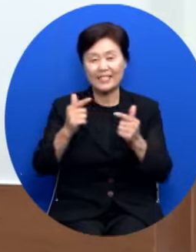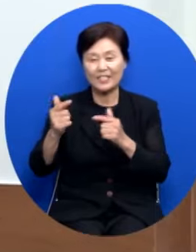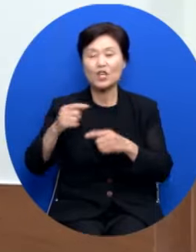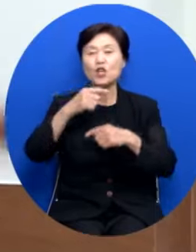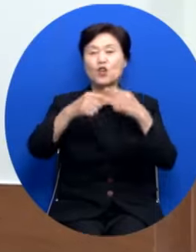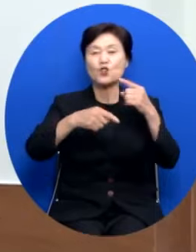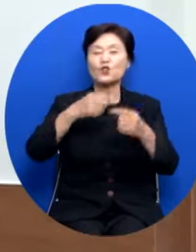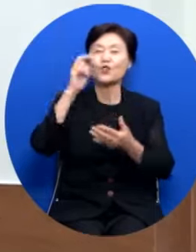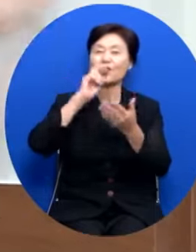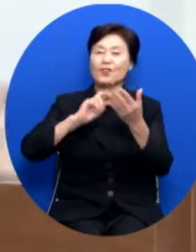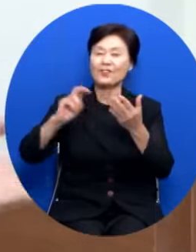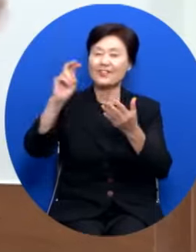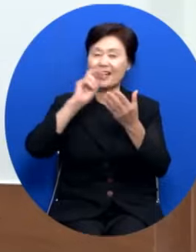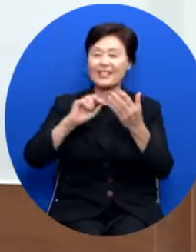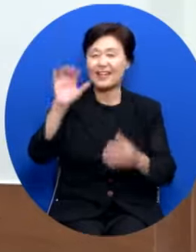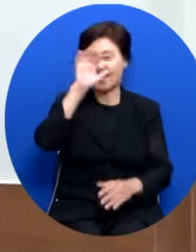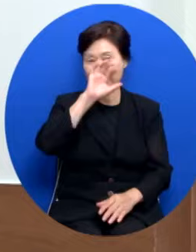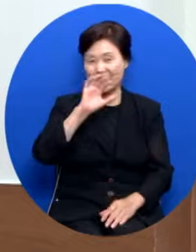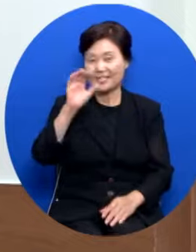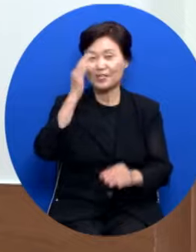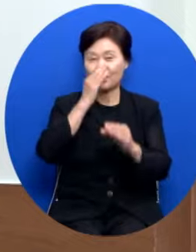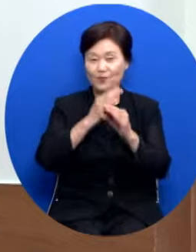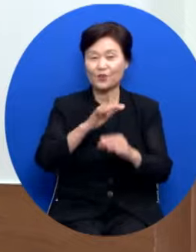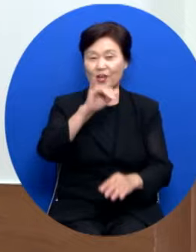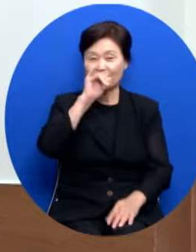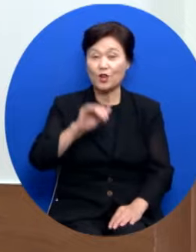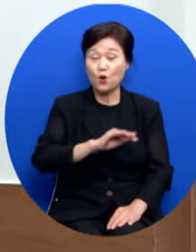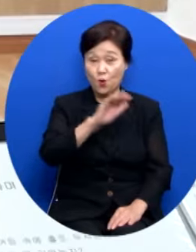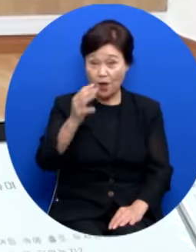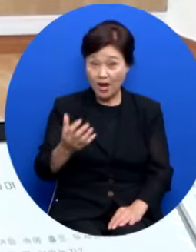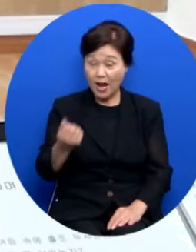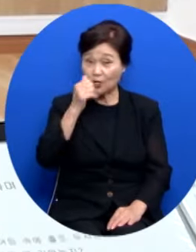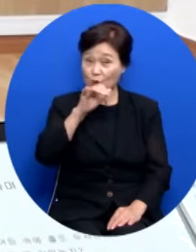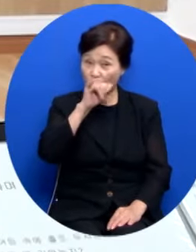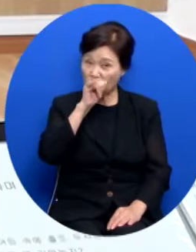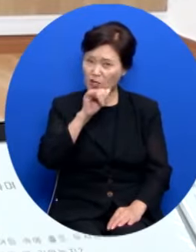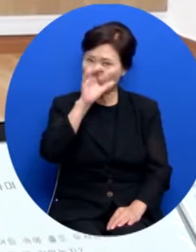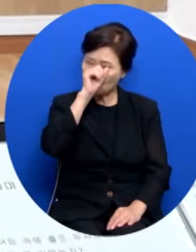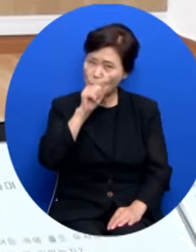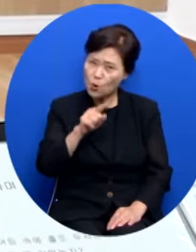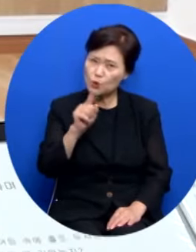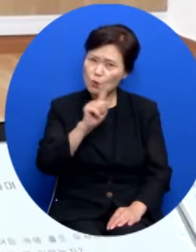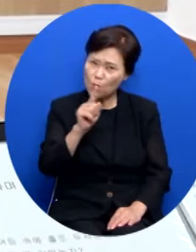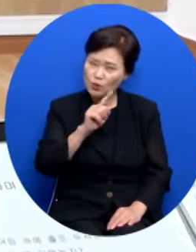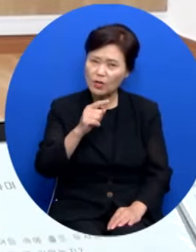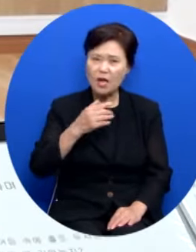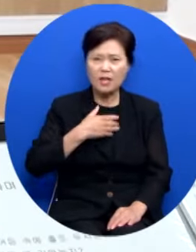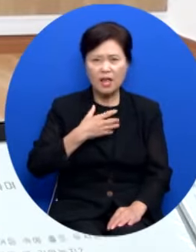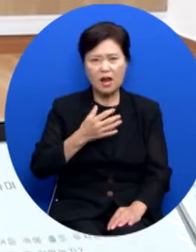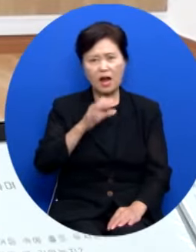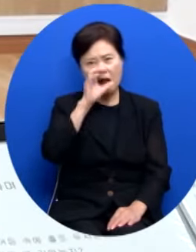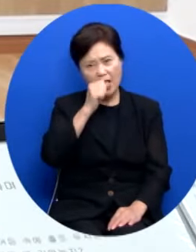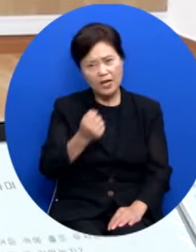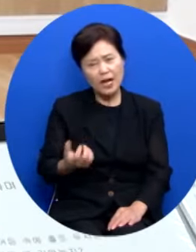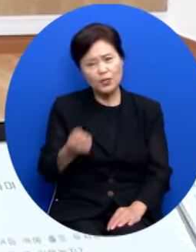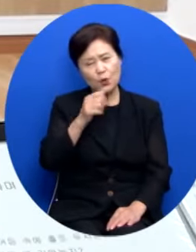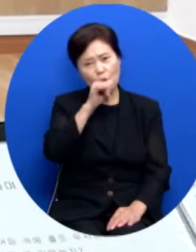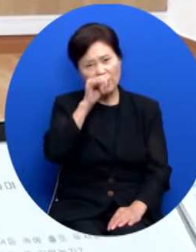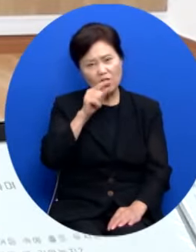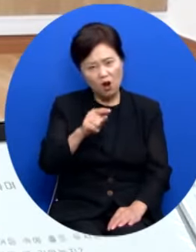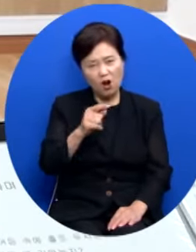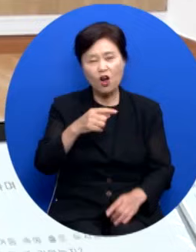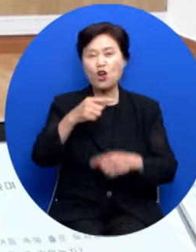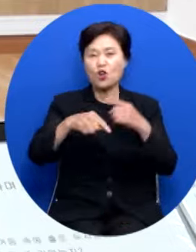연습하고 있습니다. 농아분들이 우리가 가지고 있는 장점이 무엇인가, 우리가 장점이 가지고 있는 수어를